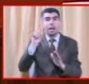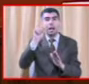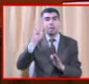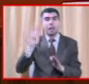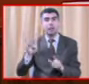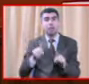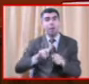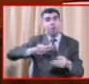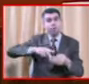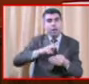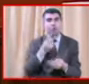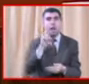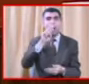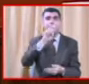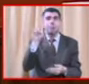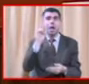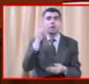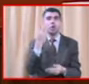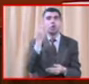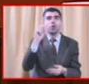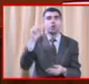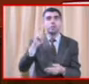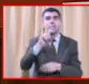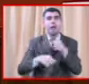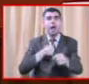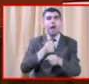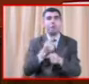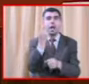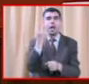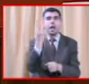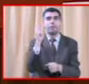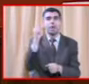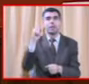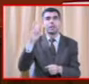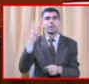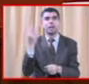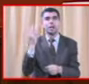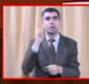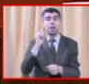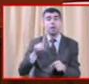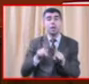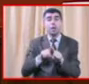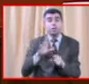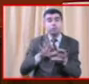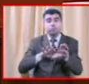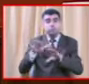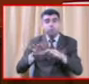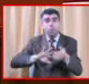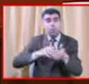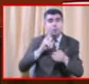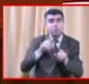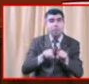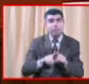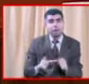الموقع بالرباط في 21 مارس 2013 بين المملكة المغربية ومملكة الأراضي المنخفضة بشأن نظام